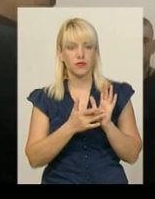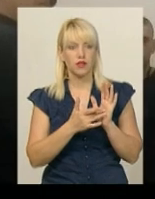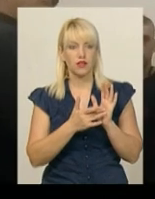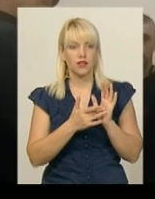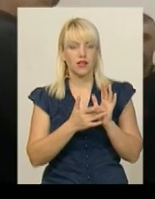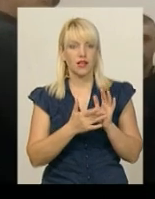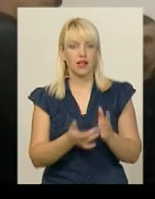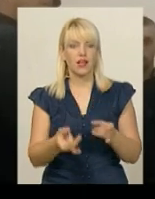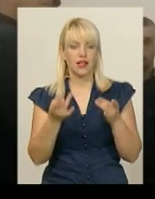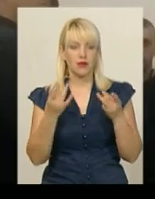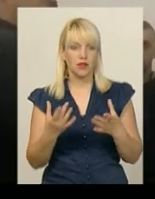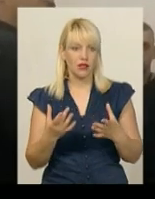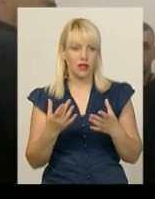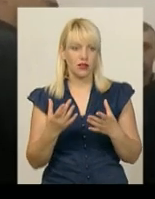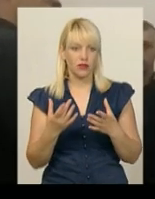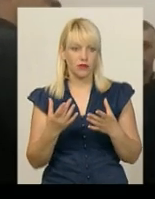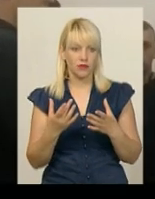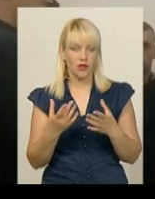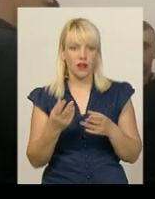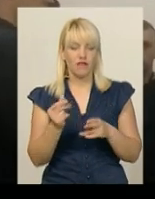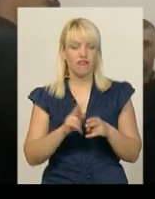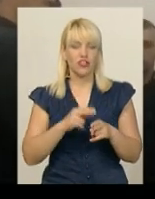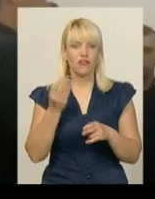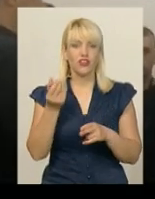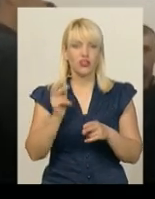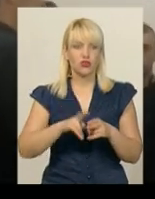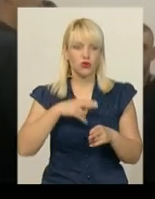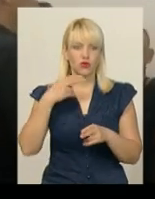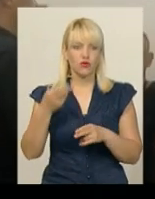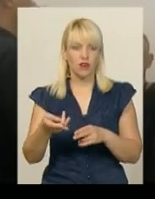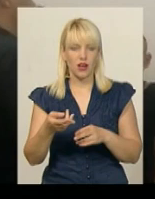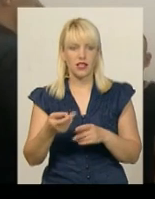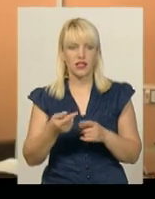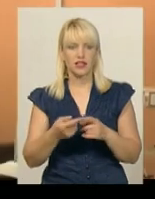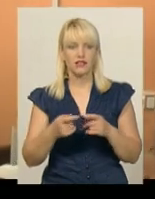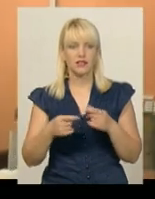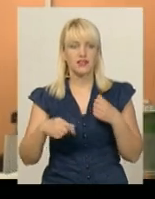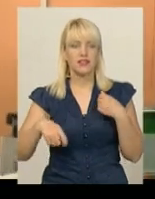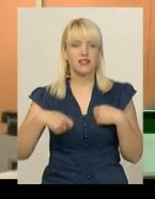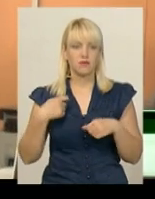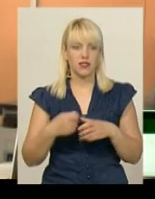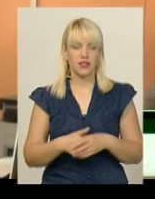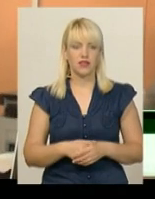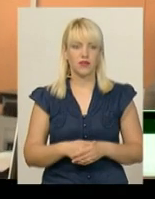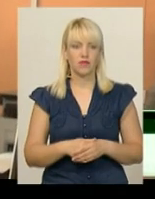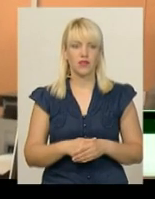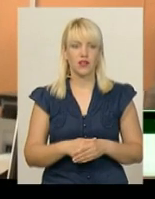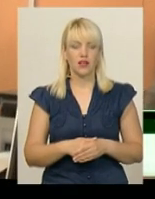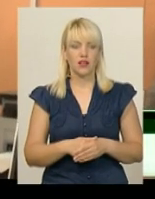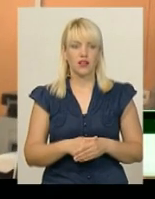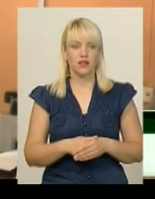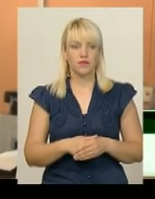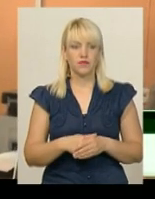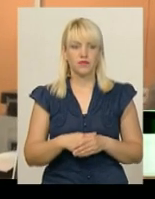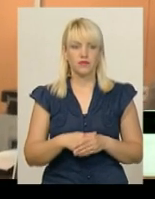навіть елементарного вибачення і відшкодування завданих збитків. Клопотання слідчого задовольнити, застосувати